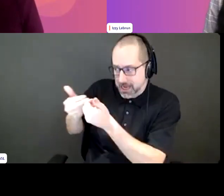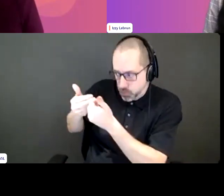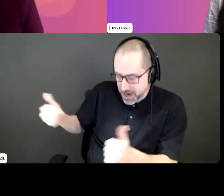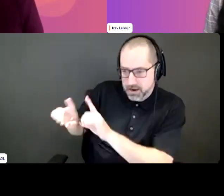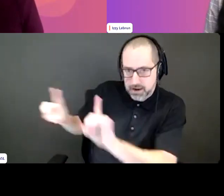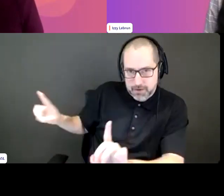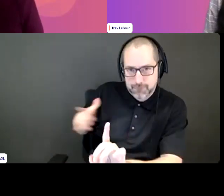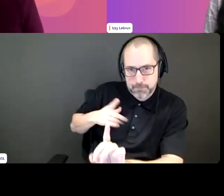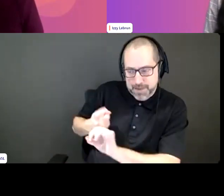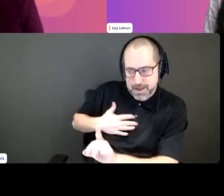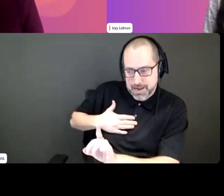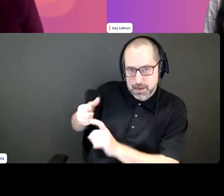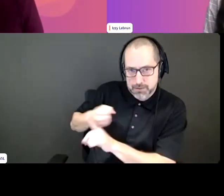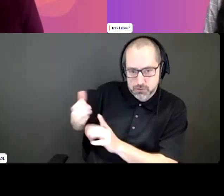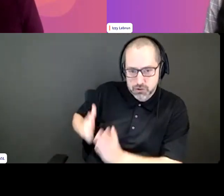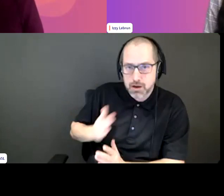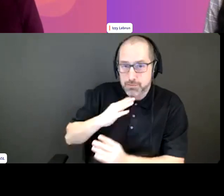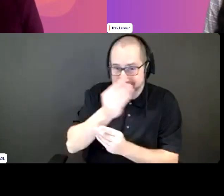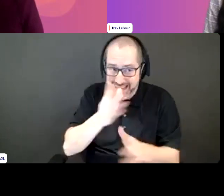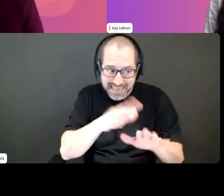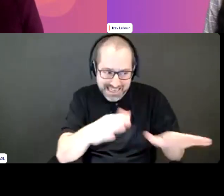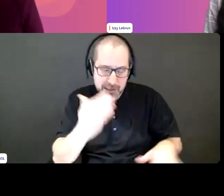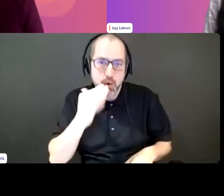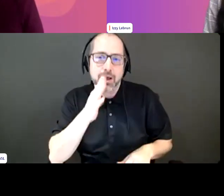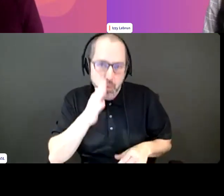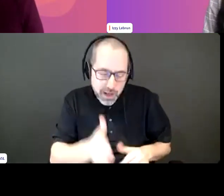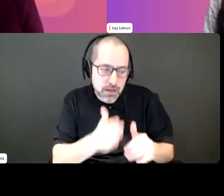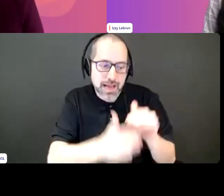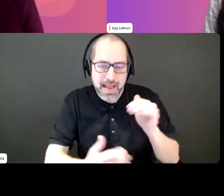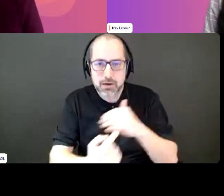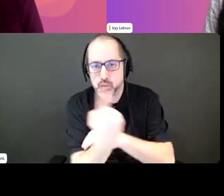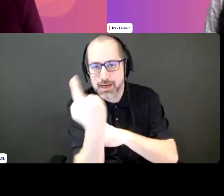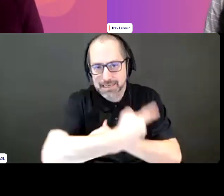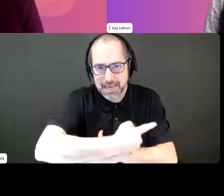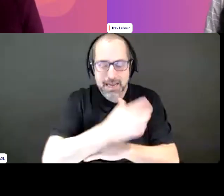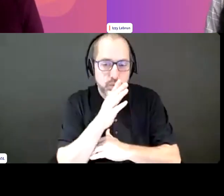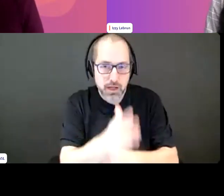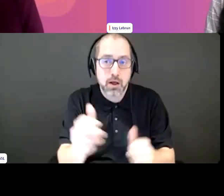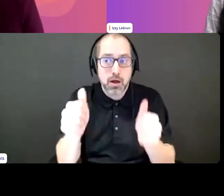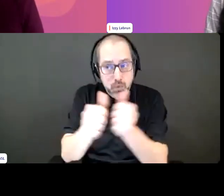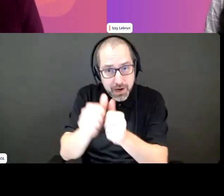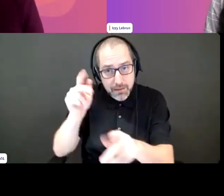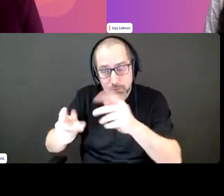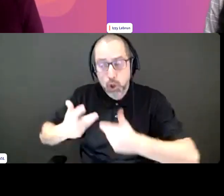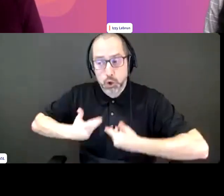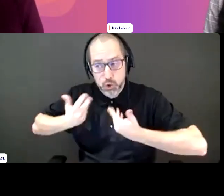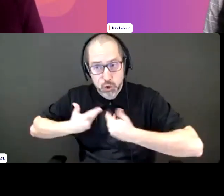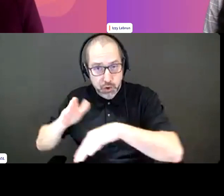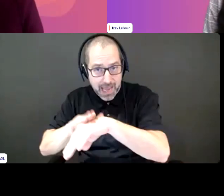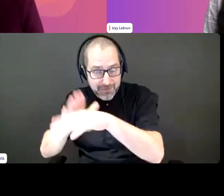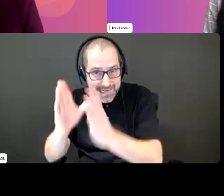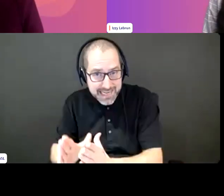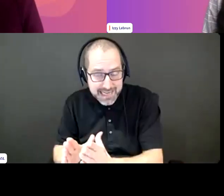me libérer de mon agresseur c'était de mourir et évidemment ce n'est pas une